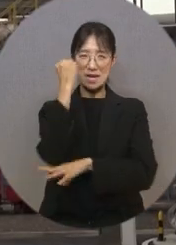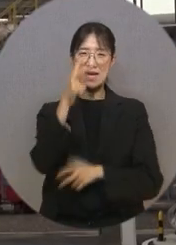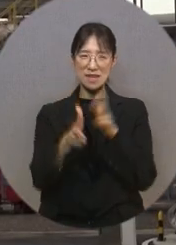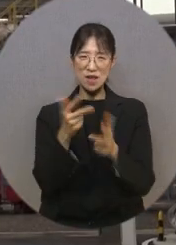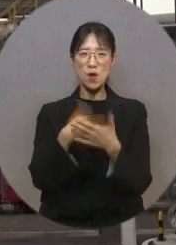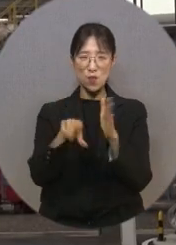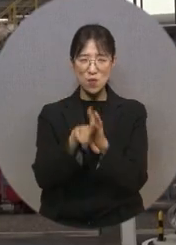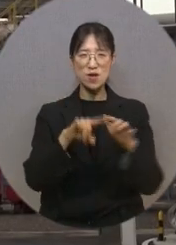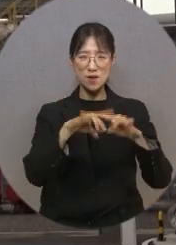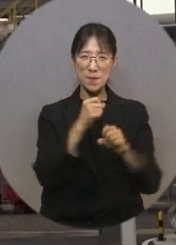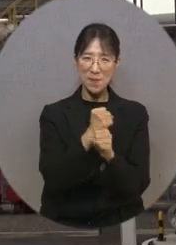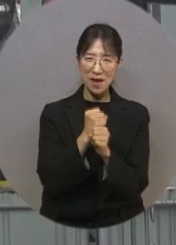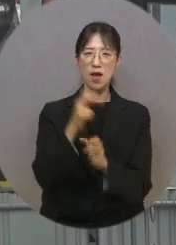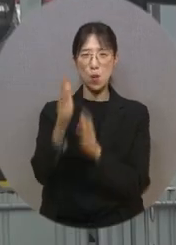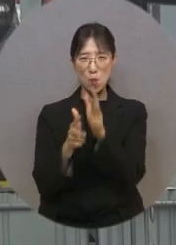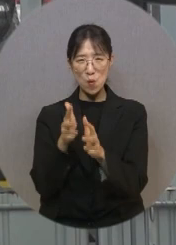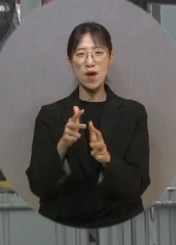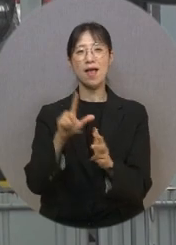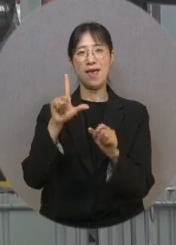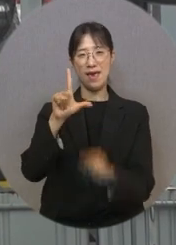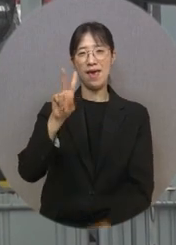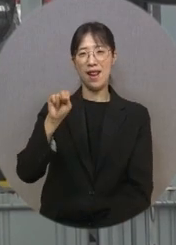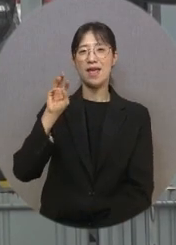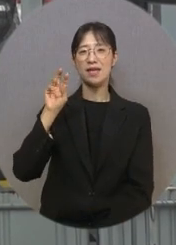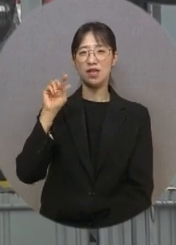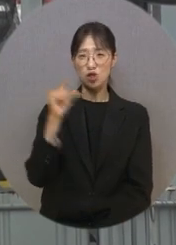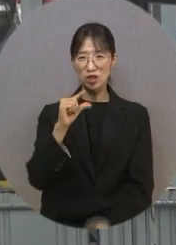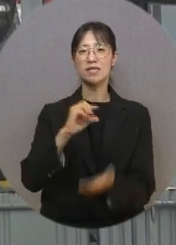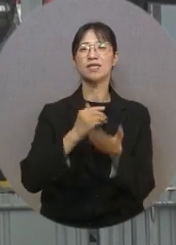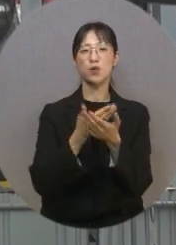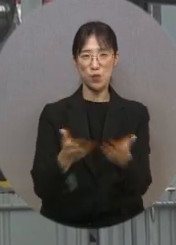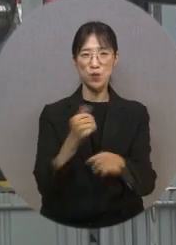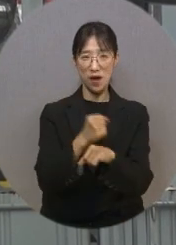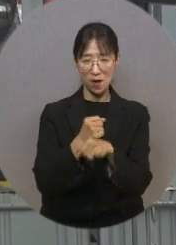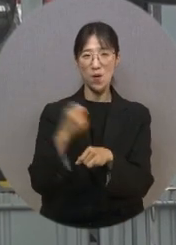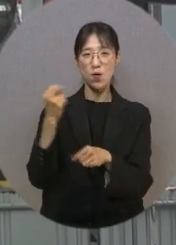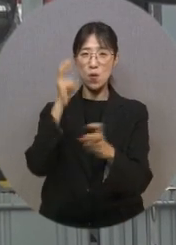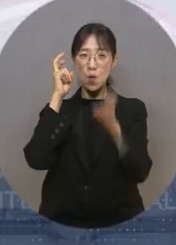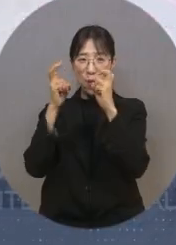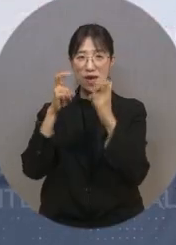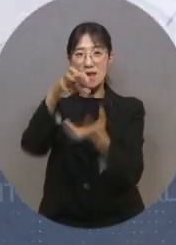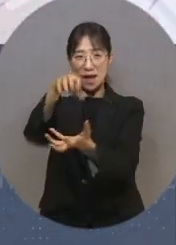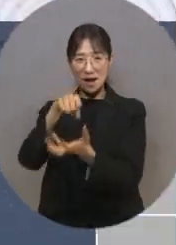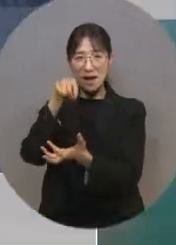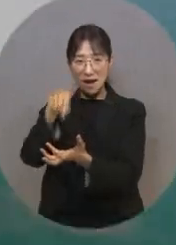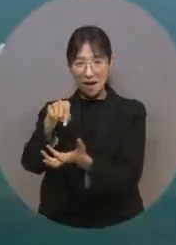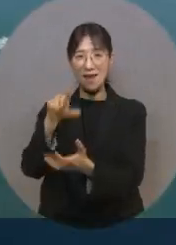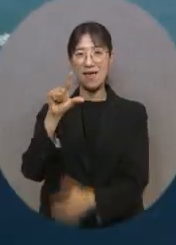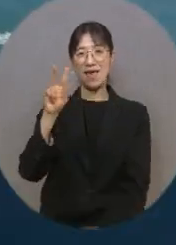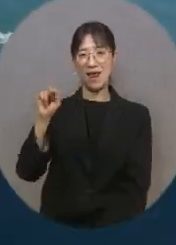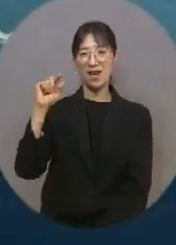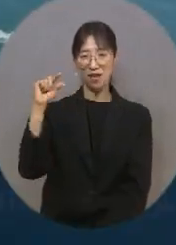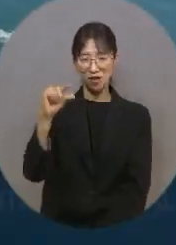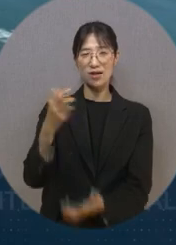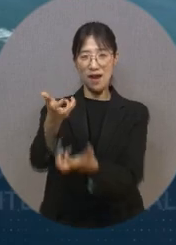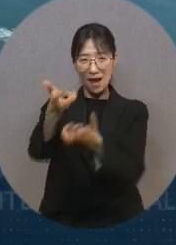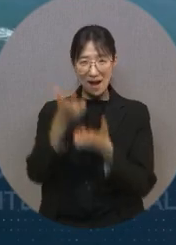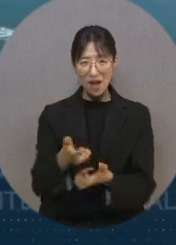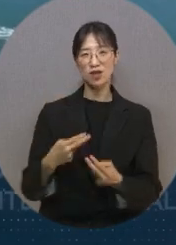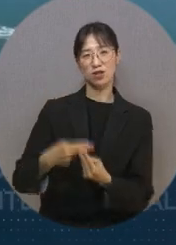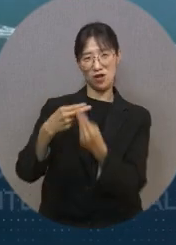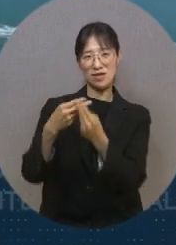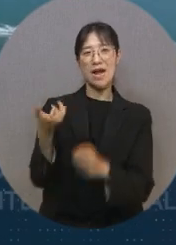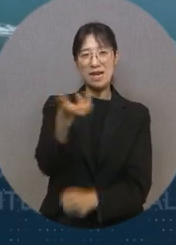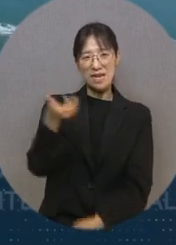및 공정용 LNG를 공급할 뿐만 아니라 이용사가 직 도입한 LNG를 하역, 저장, 기화,